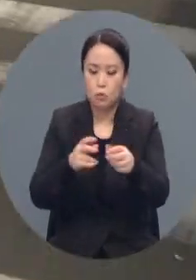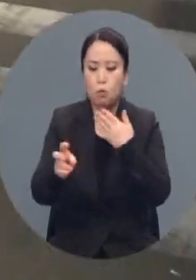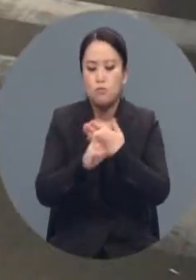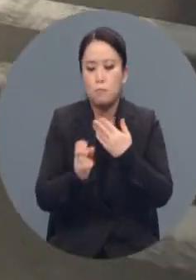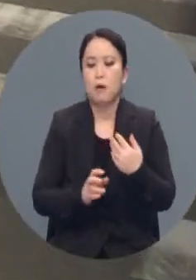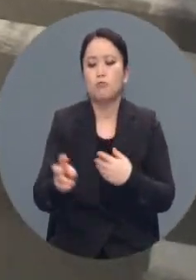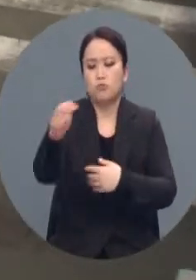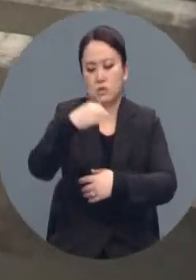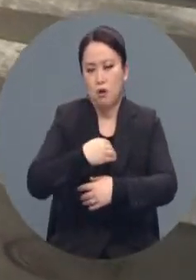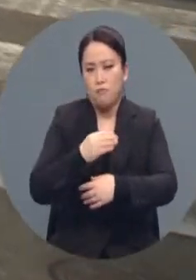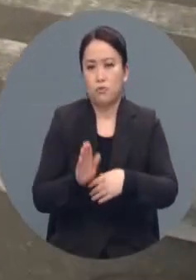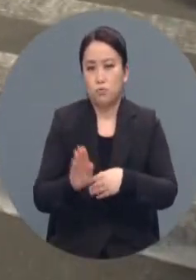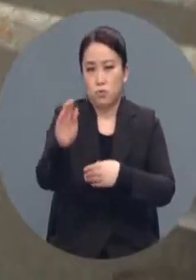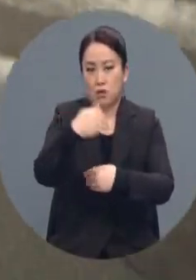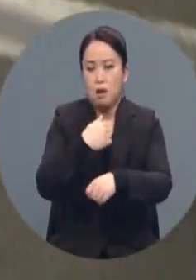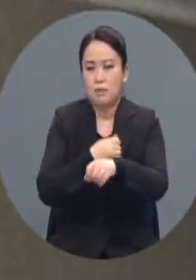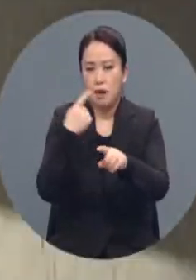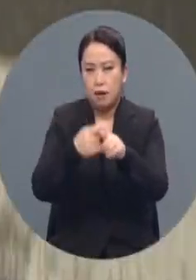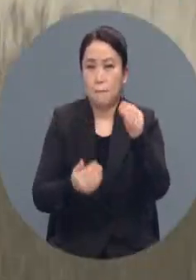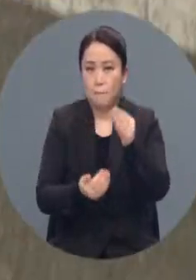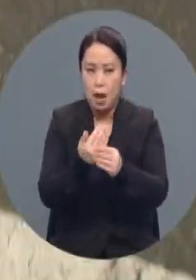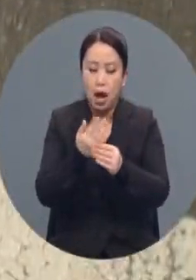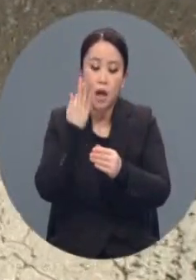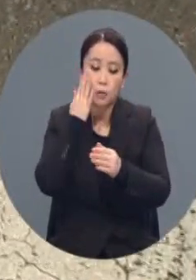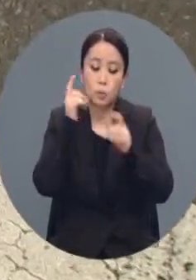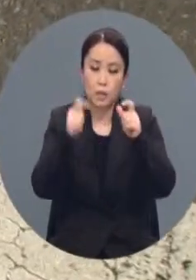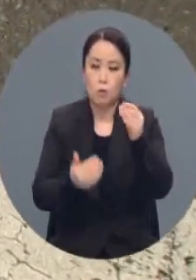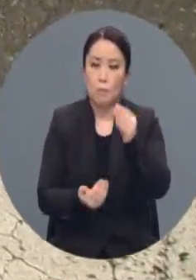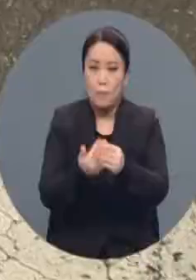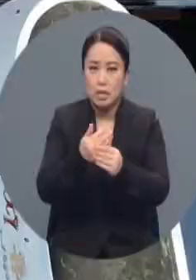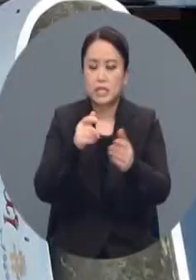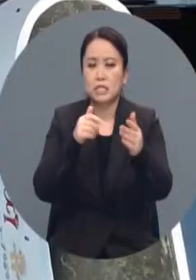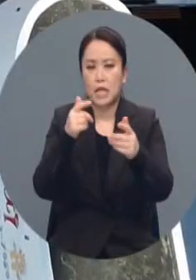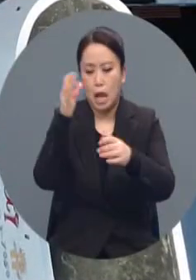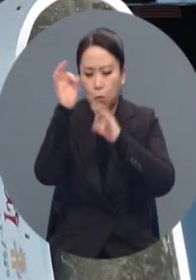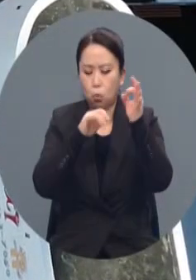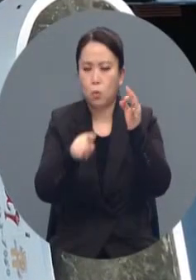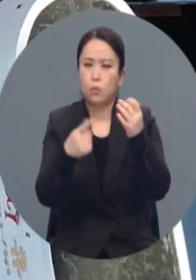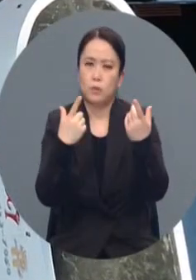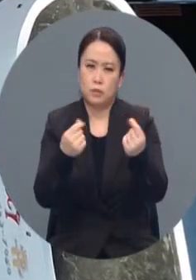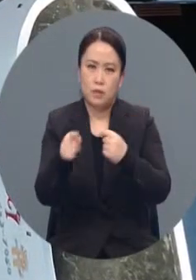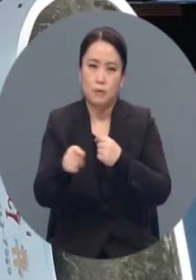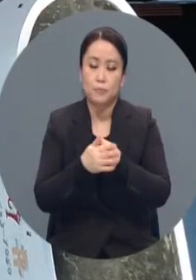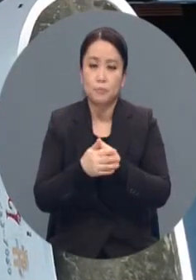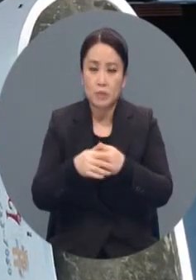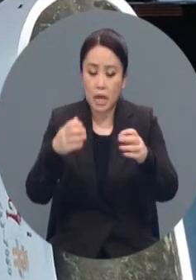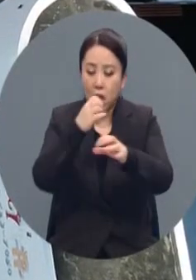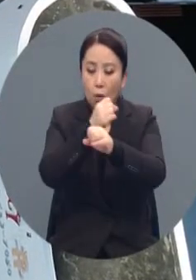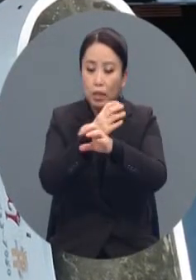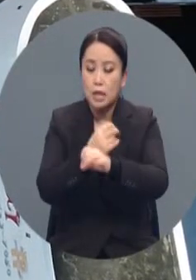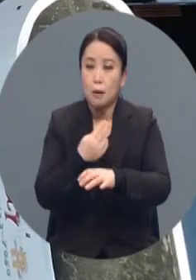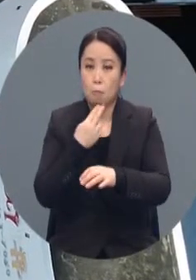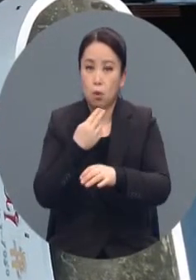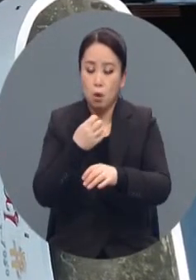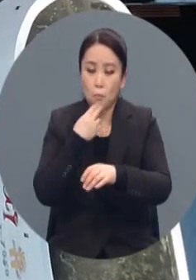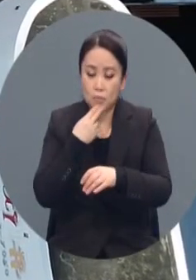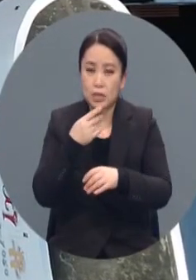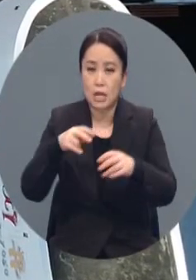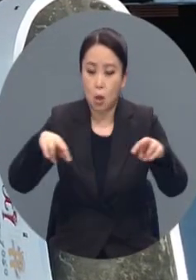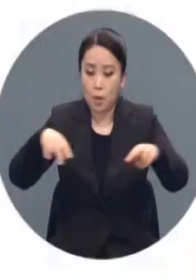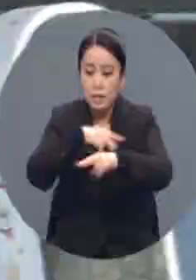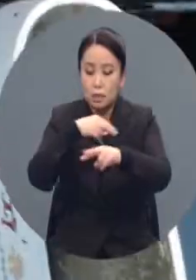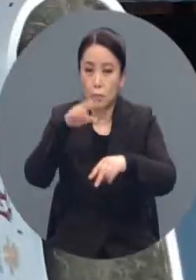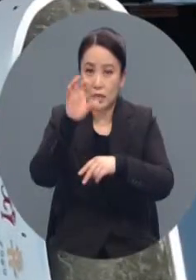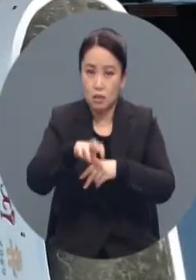발생했습니다. 동래구에서 발생한 사고가 대표적입니다. 사방에 신호등 하나 없는 횡단보도에서 2018년